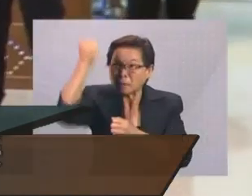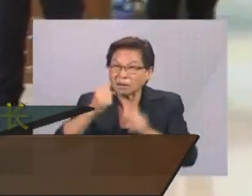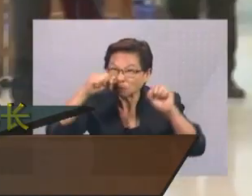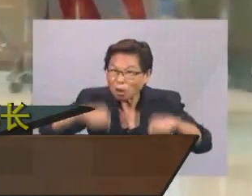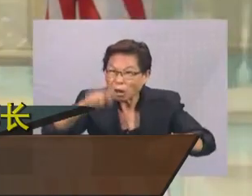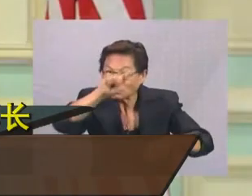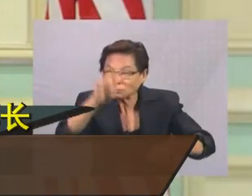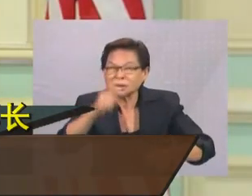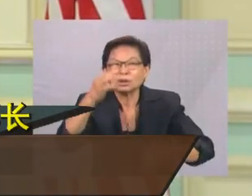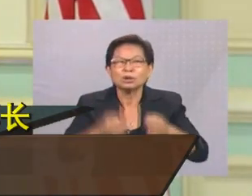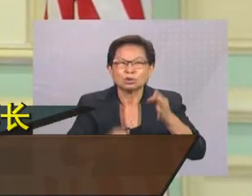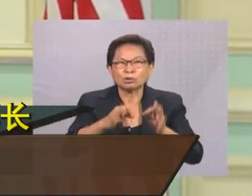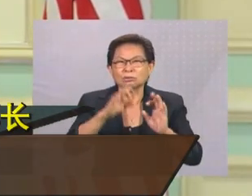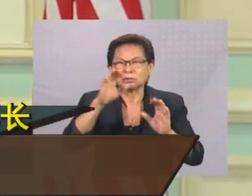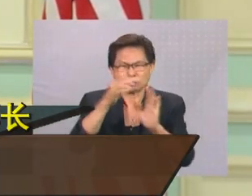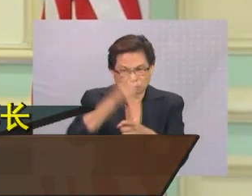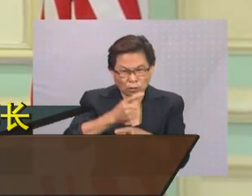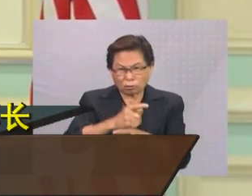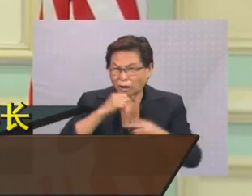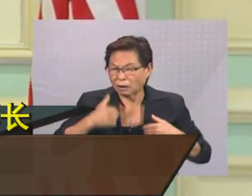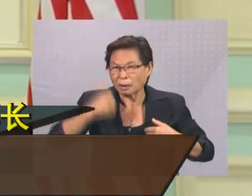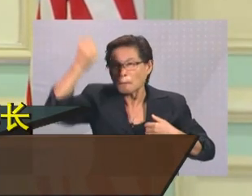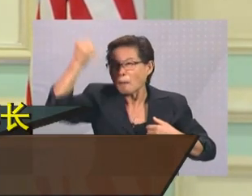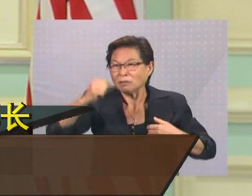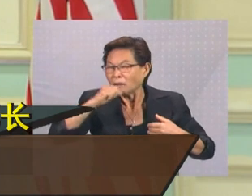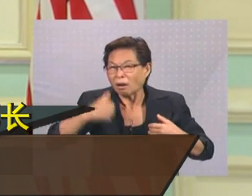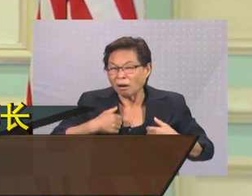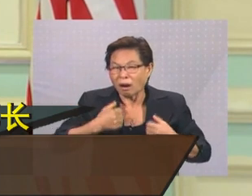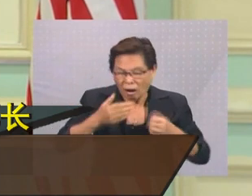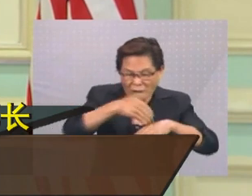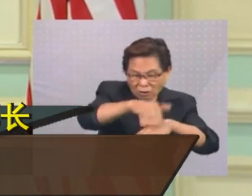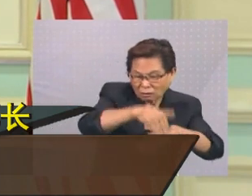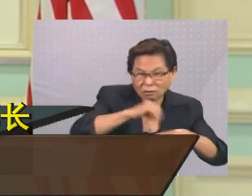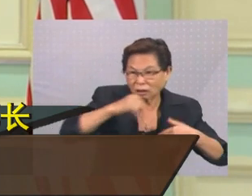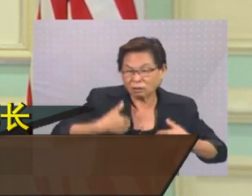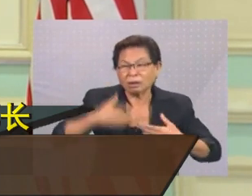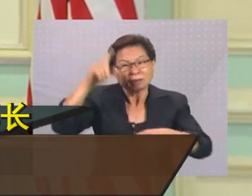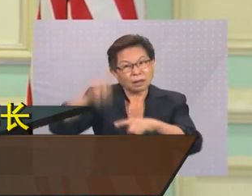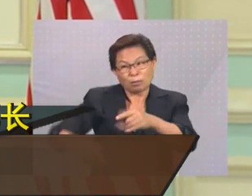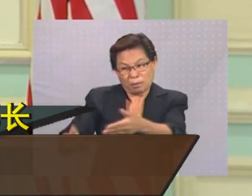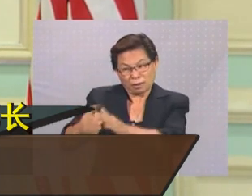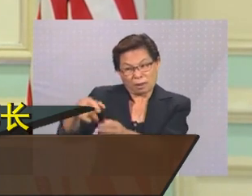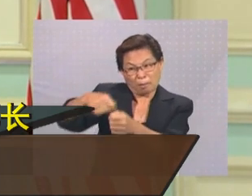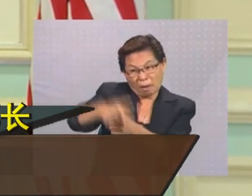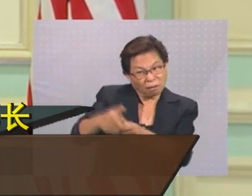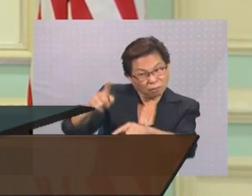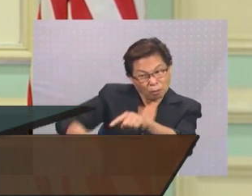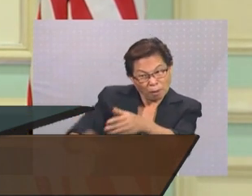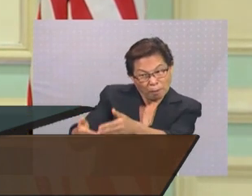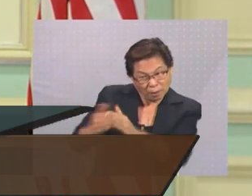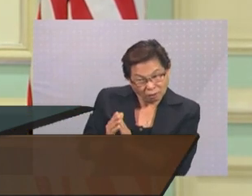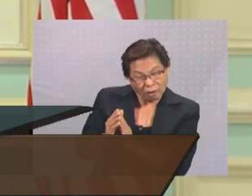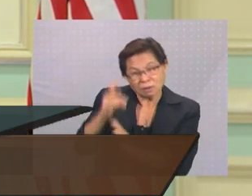Sepatutnya kalau tidak ada perkhidmatan bas sekolah itu, tentulah mereka tidak boleh meminta bayaran. Sebab